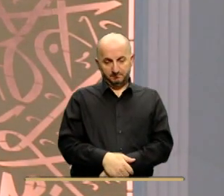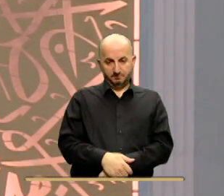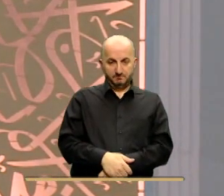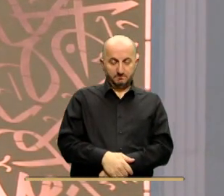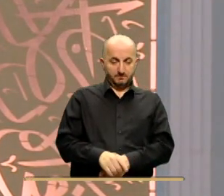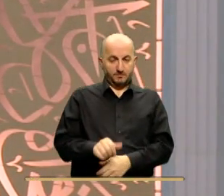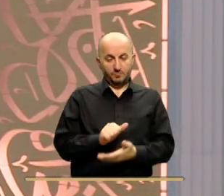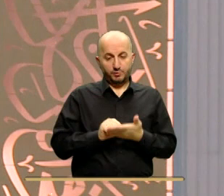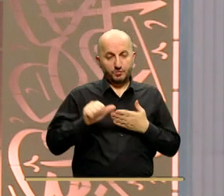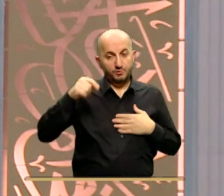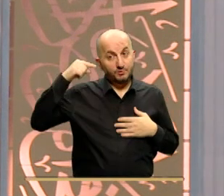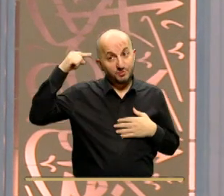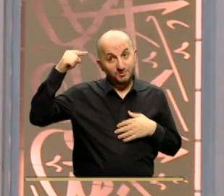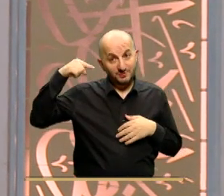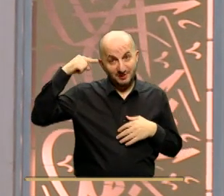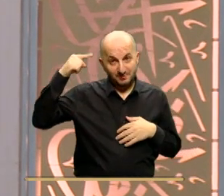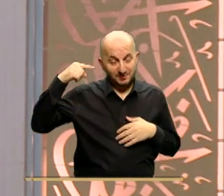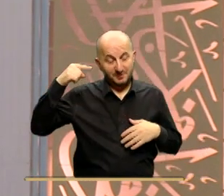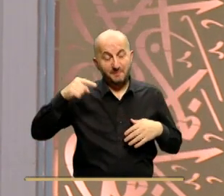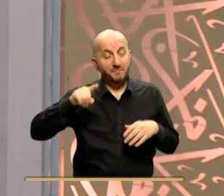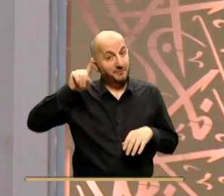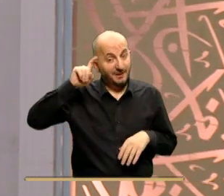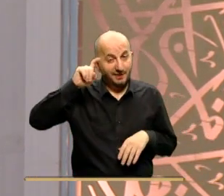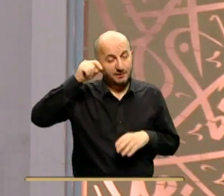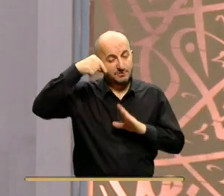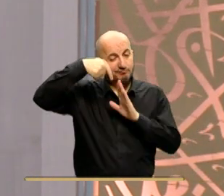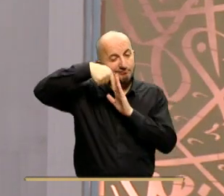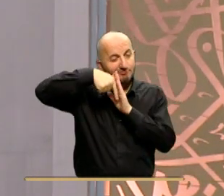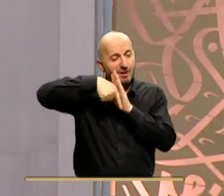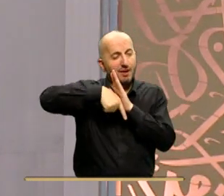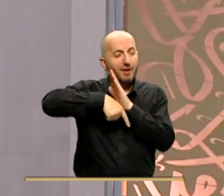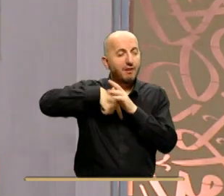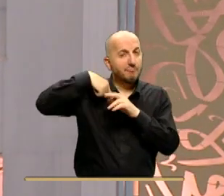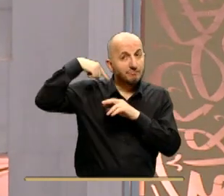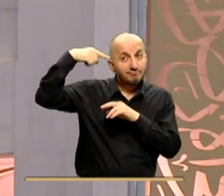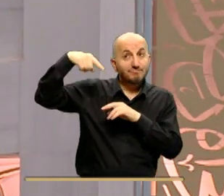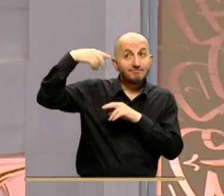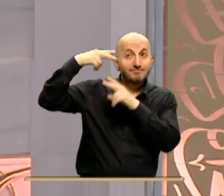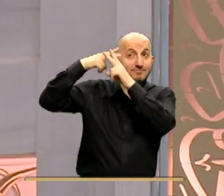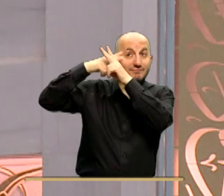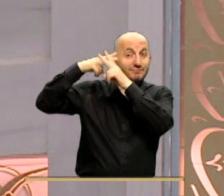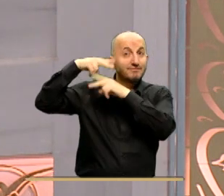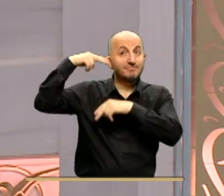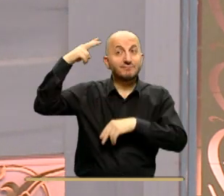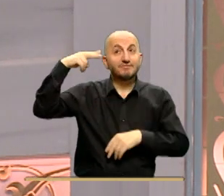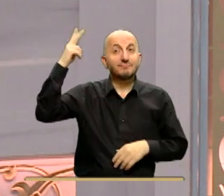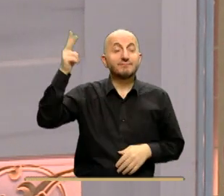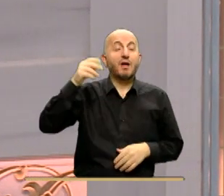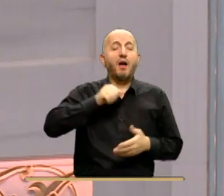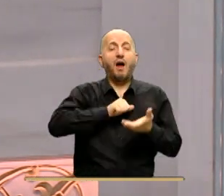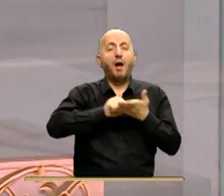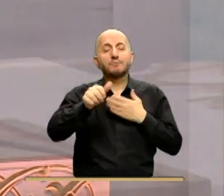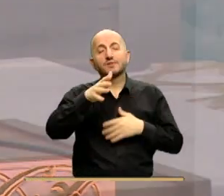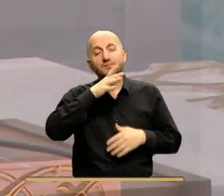Bütün düşündüklerimizi, aklımızın derinliklerinde geçen o hayallerimizi, hepsini bilen Yüce Rabbimiz